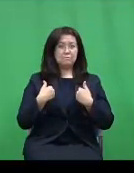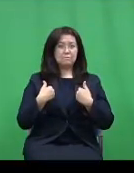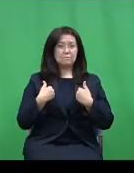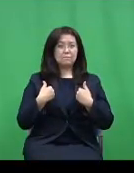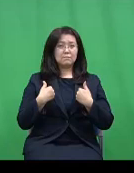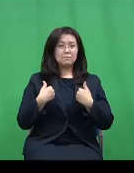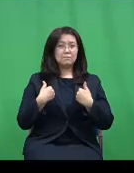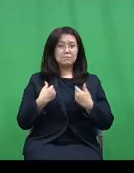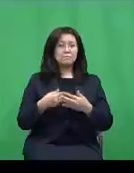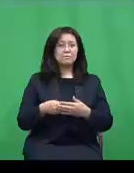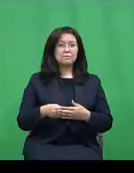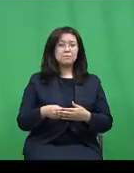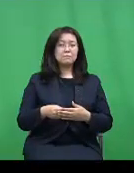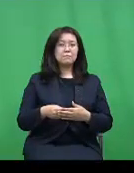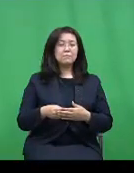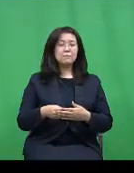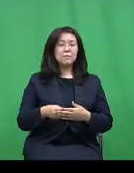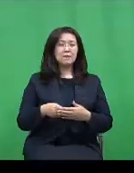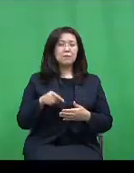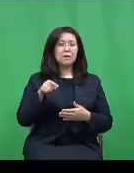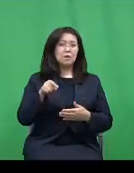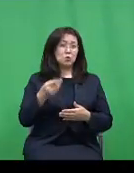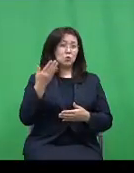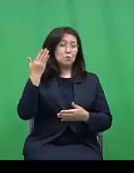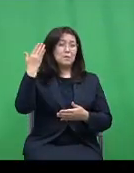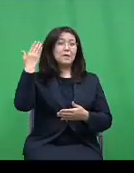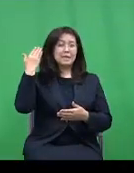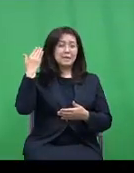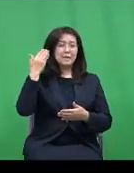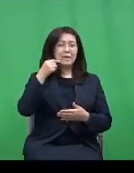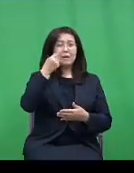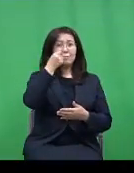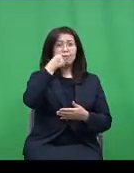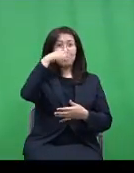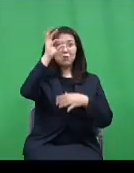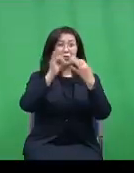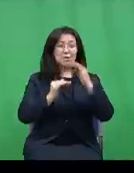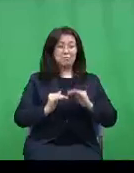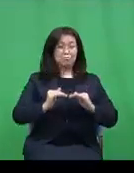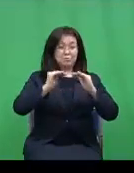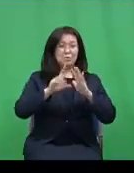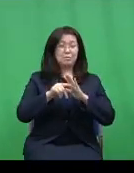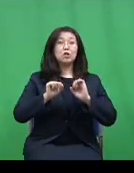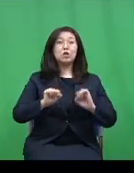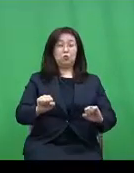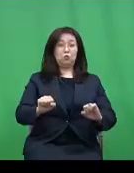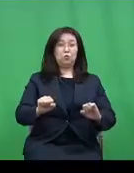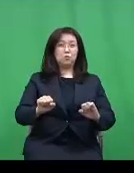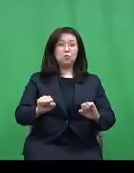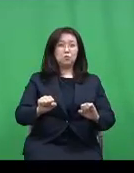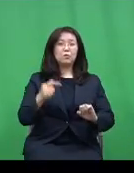それまでにですね、ある程度雪が積もっていればもちろんやるというようなことをなるべく早く、判断を